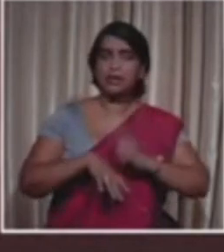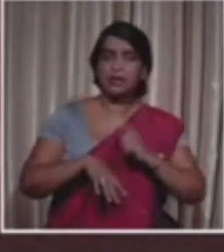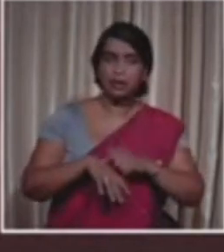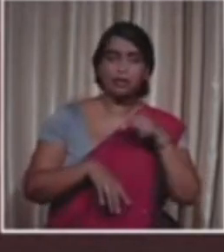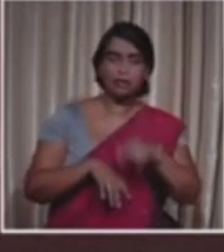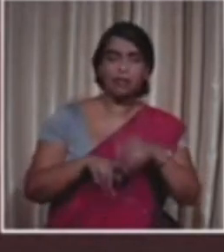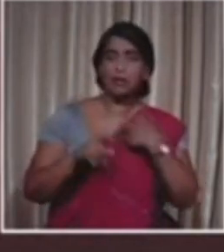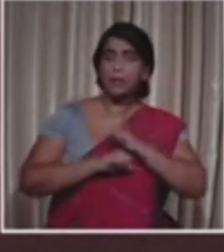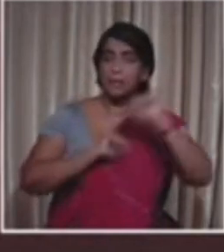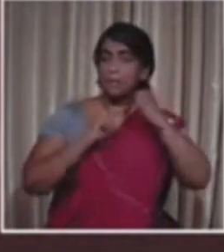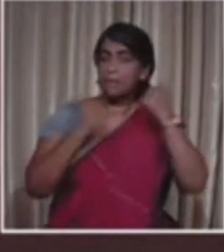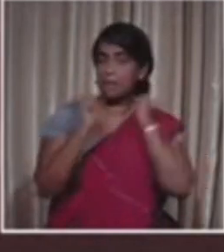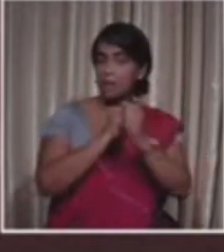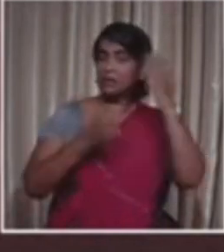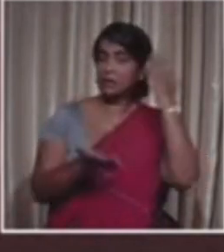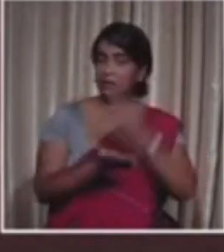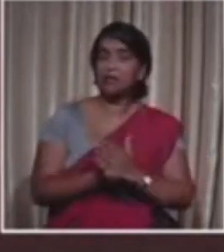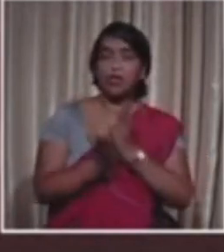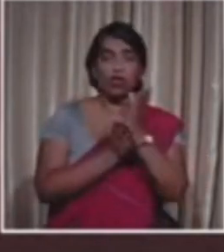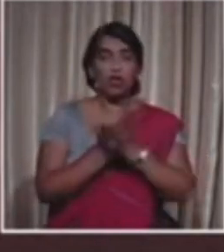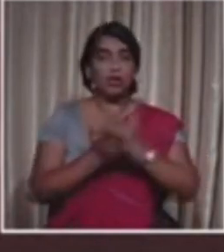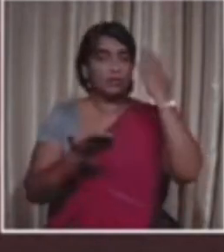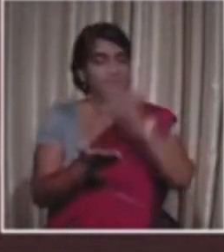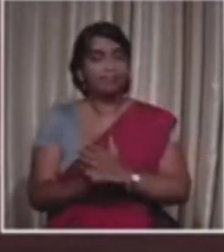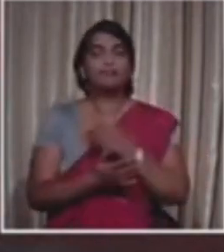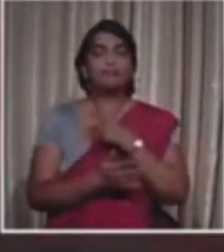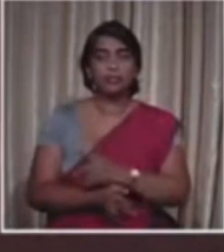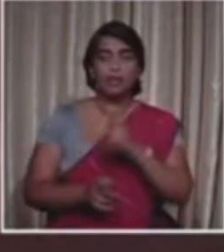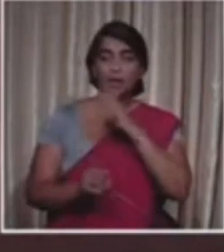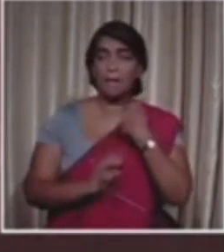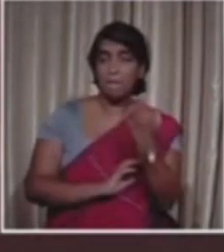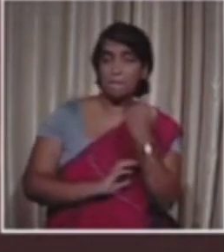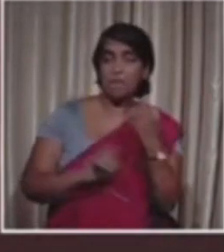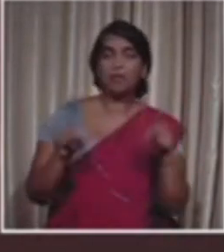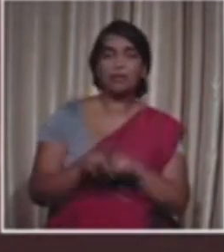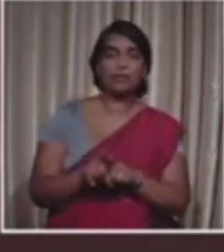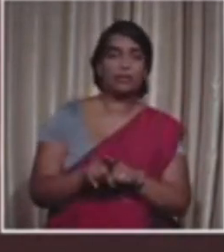අය බස් රථ නතර කරමින් දුම්රිය නතර කරමින් කලාරිකාරී ලෙස